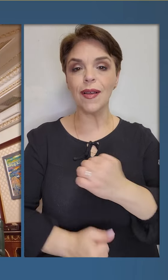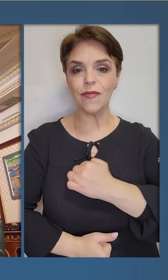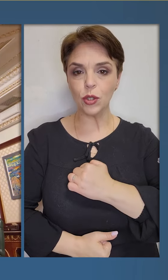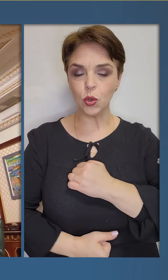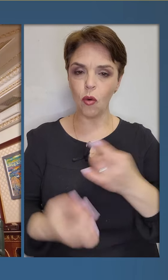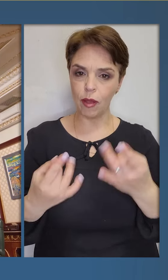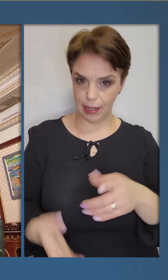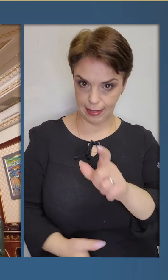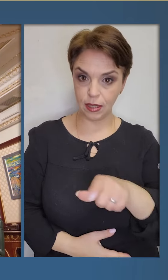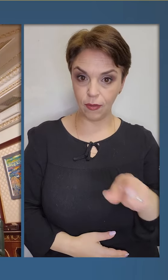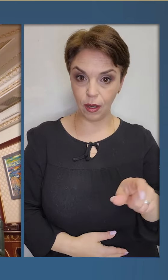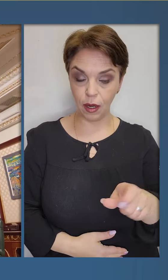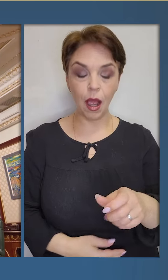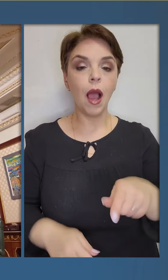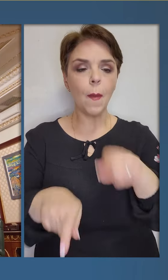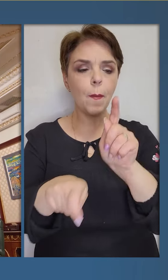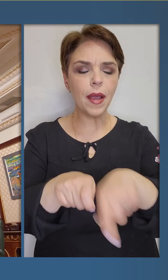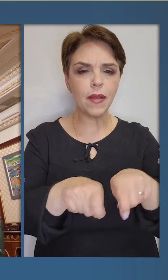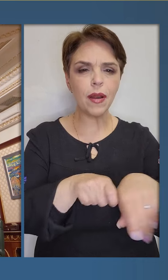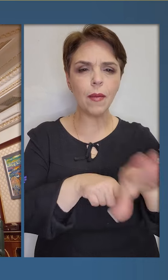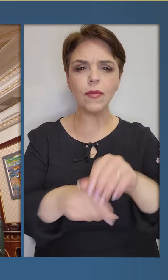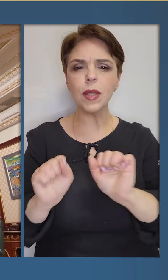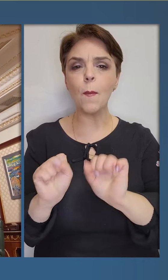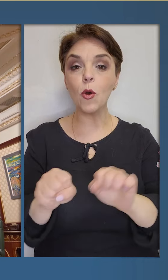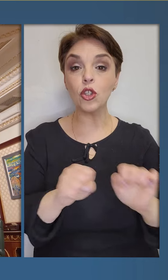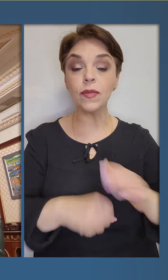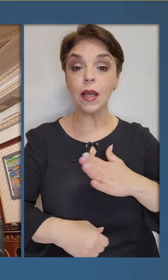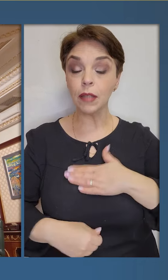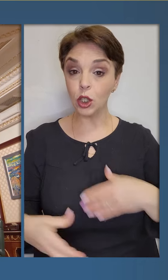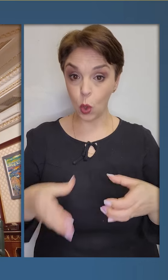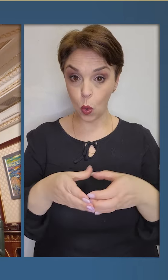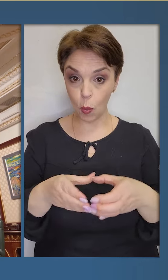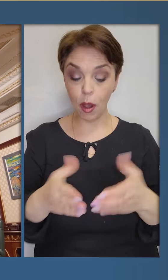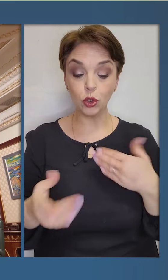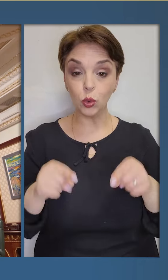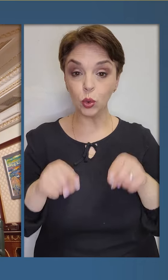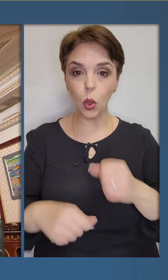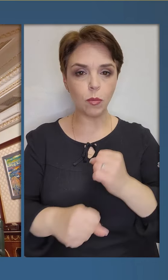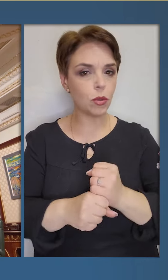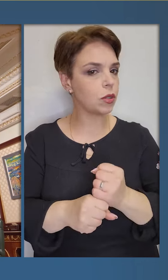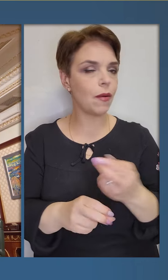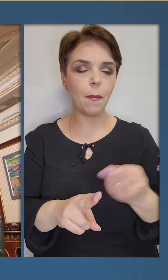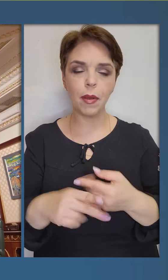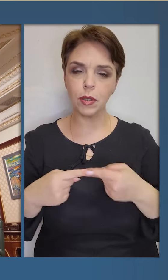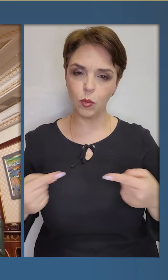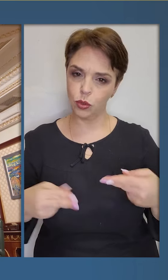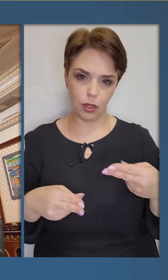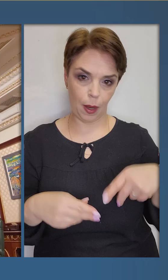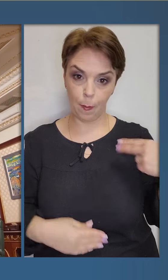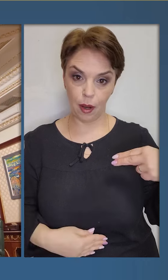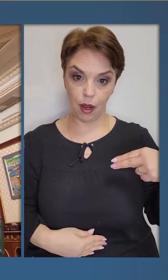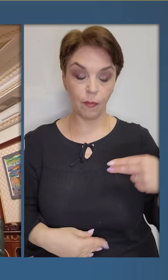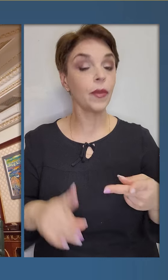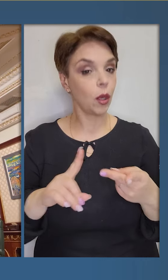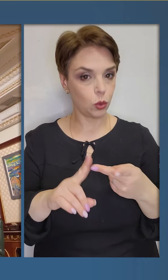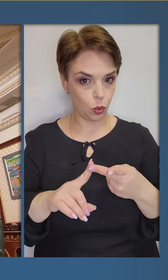військових та цивільних перевіряємо всі можливості і наша команда щодо цього працює без будь-яких перерв